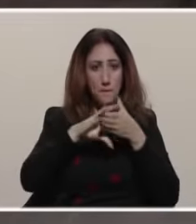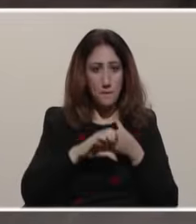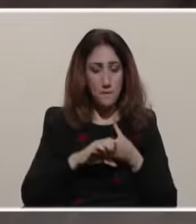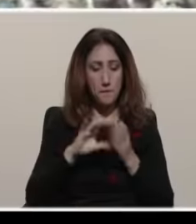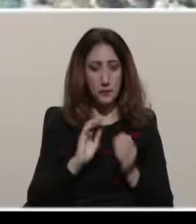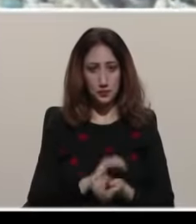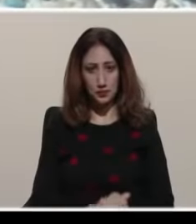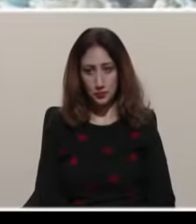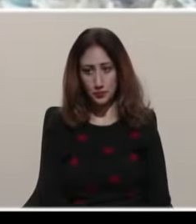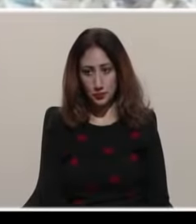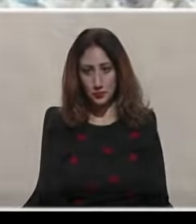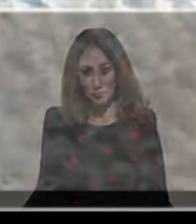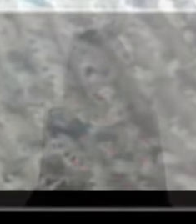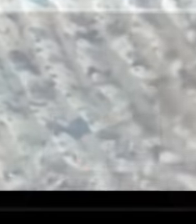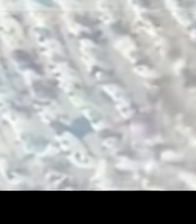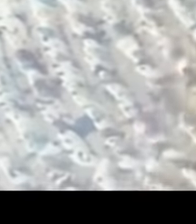الجاهلين. الله.